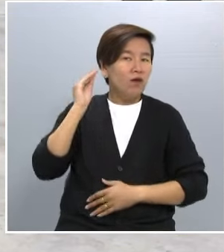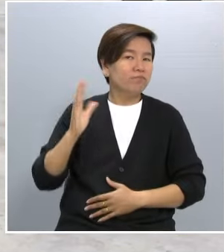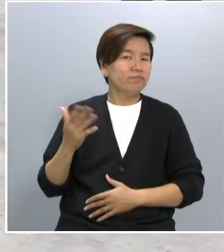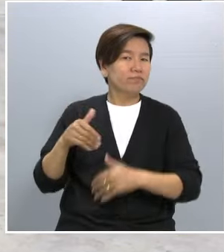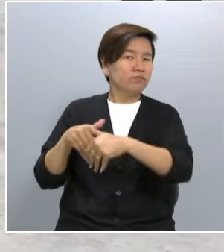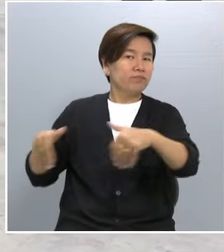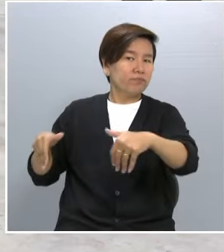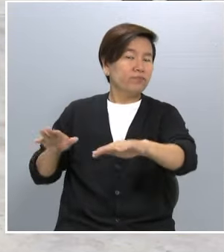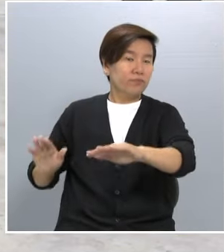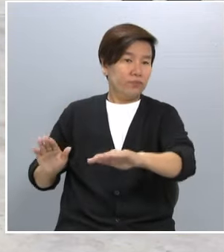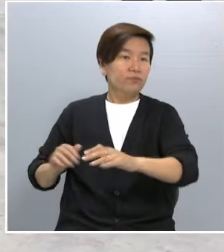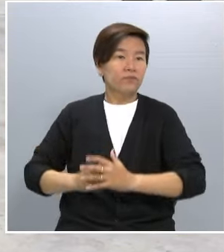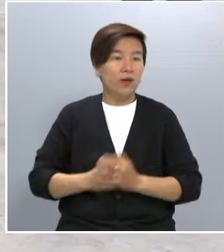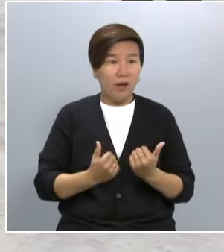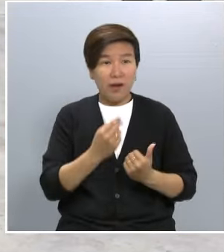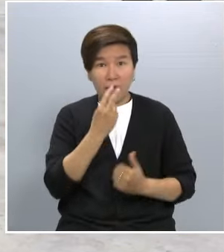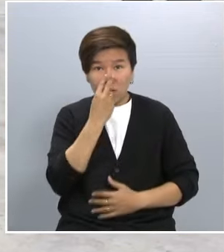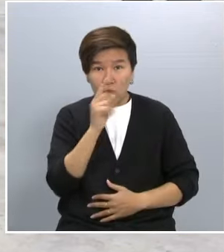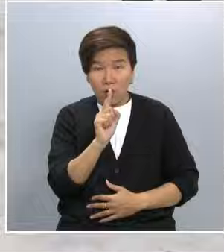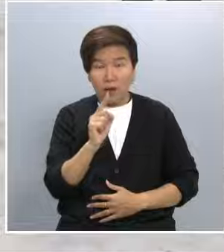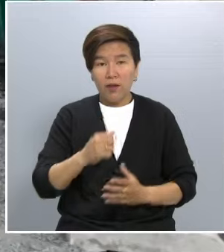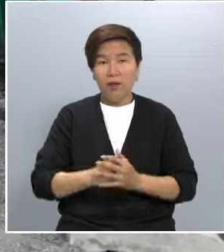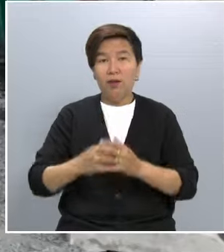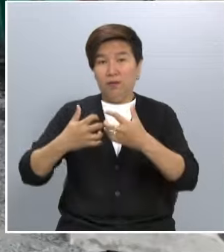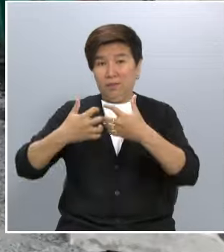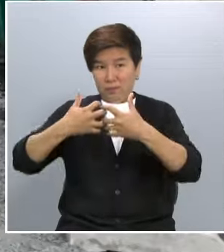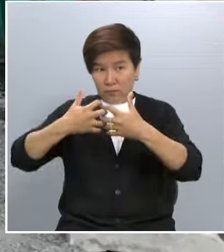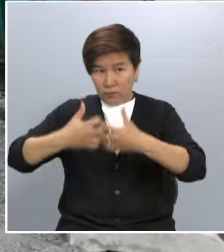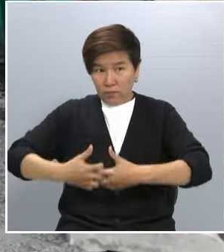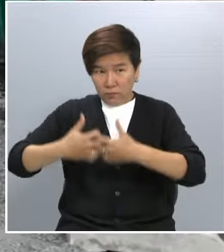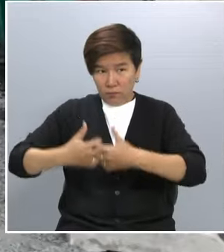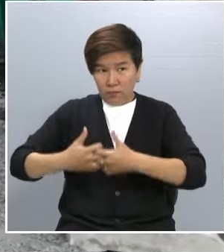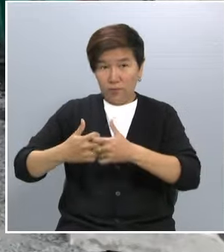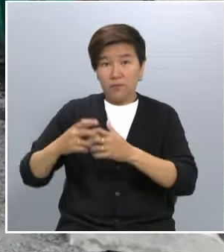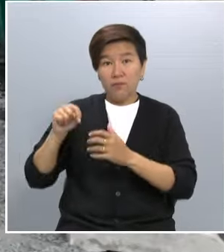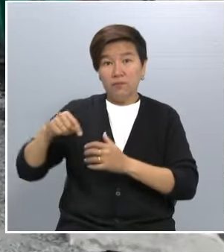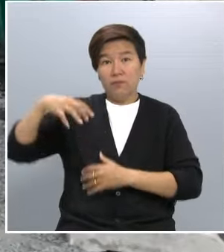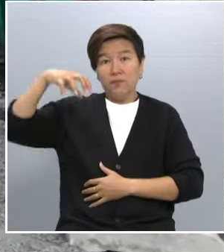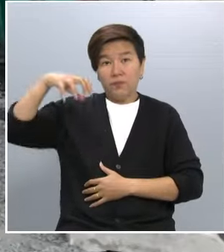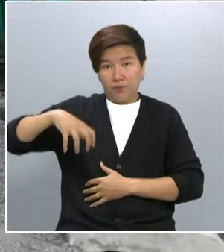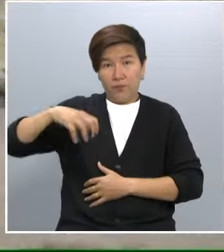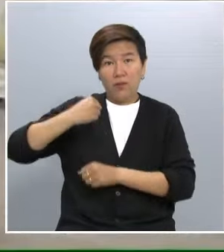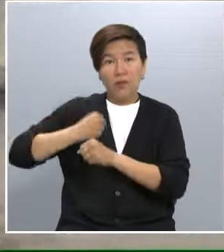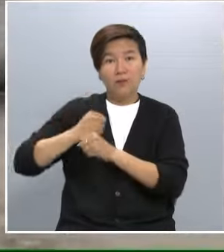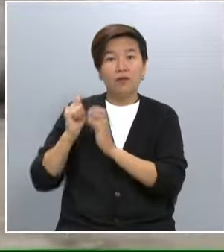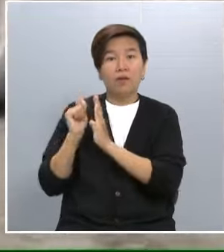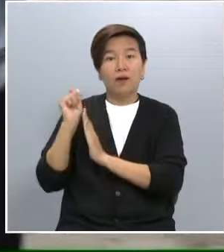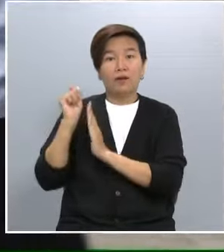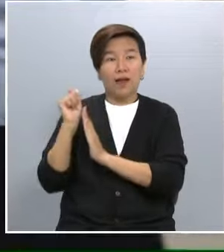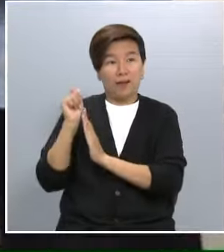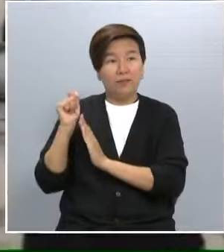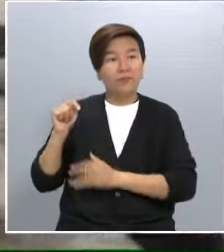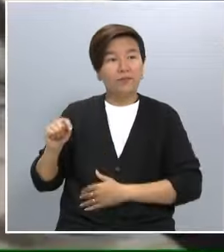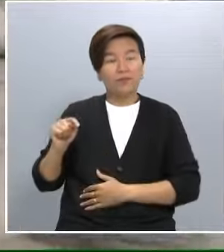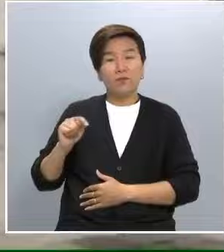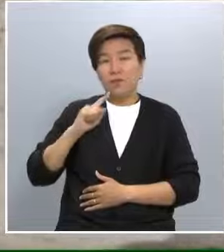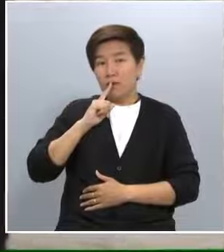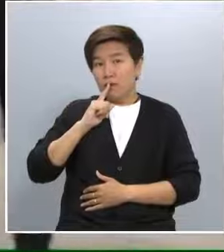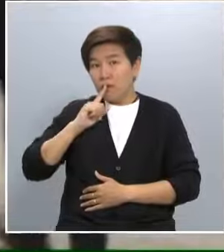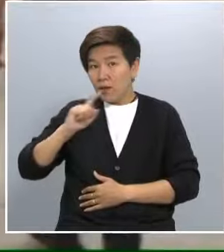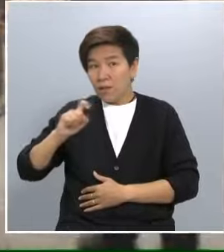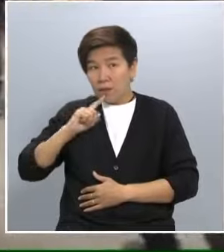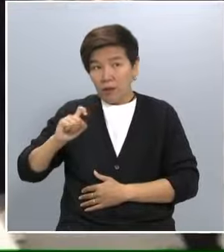านหนึ่งเราตรวจสอบไปที่ทางอุตสาหกรรมจังหวัดตากนะคะคุณณภัทรเตชะศิรพัฒน์ ก็ยืนยันบอกว่ากากแค